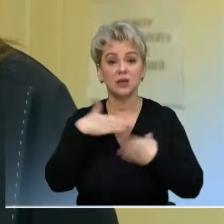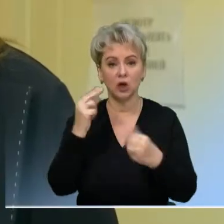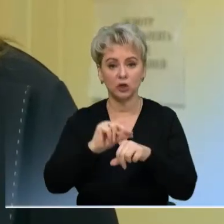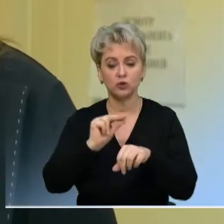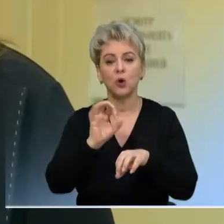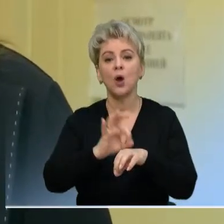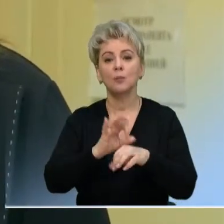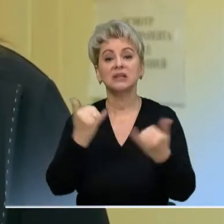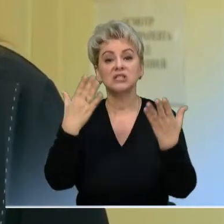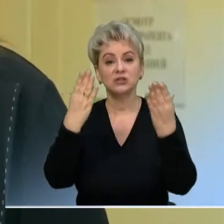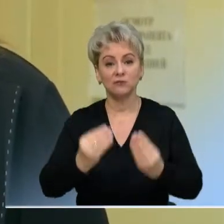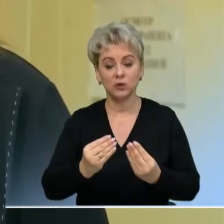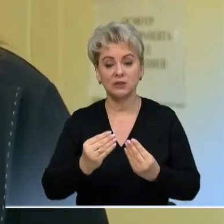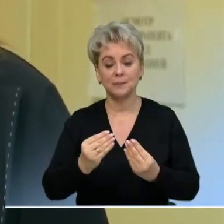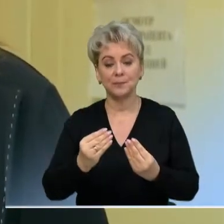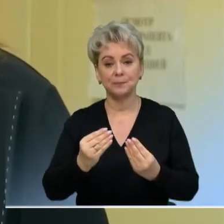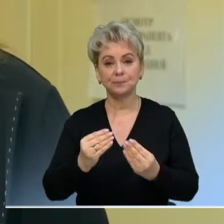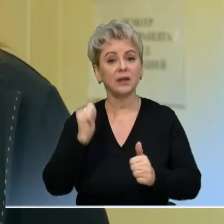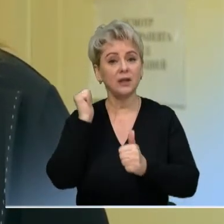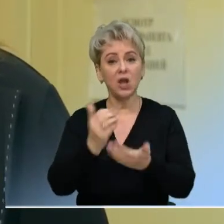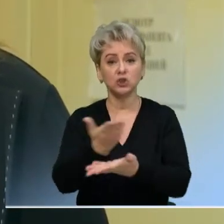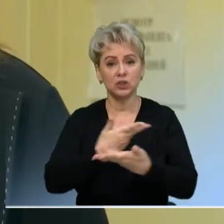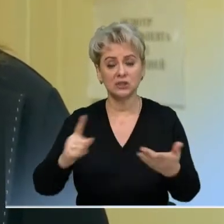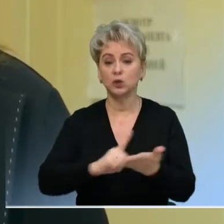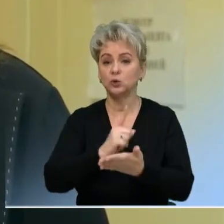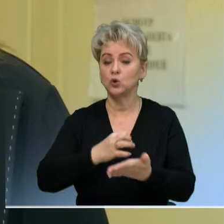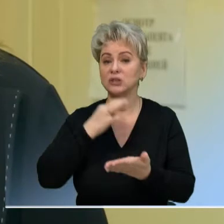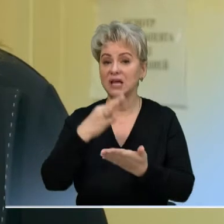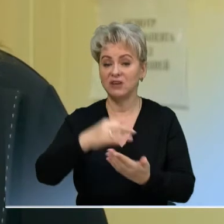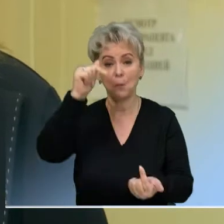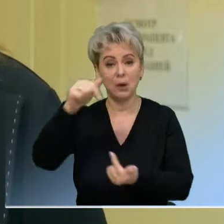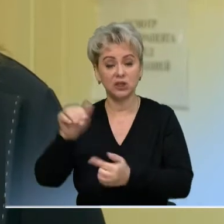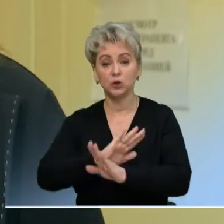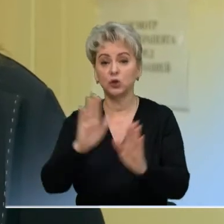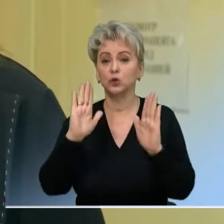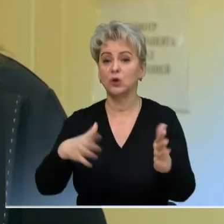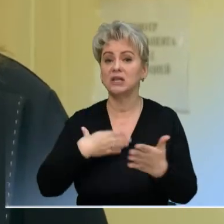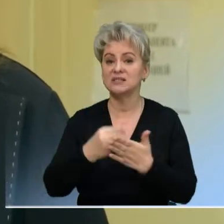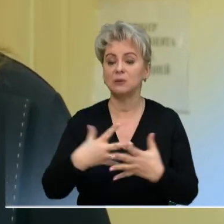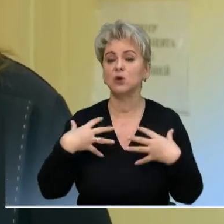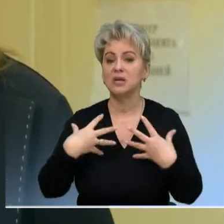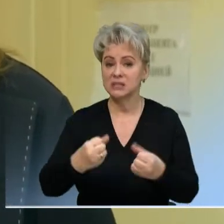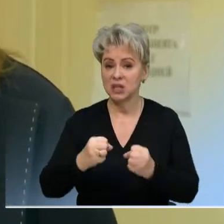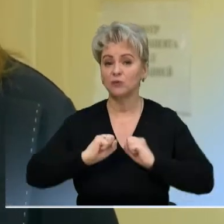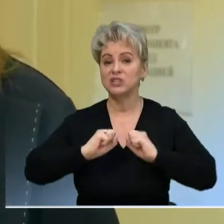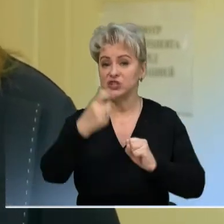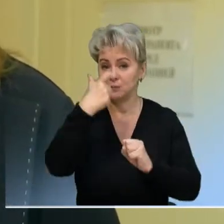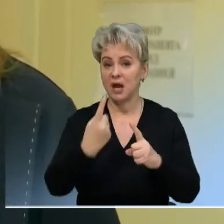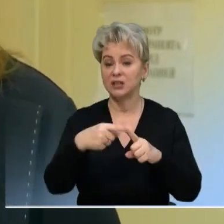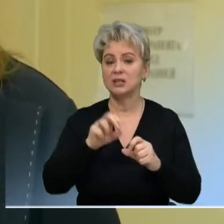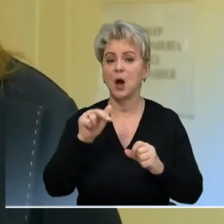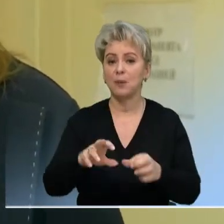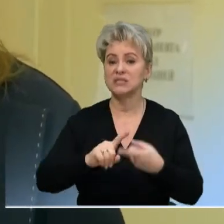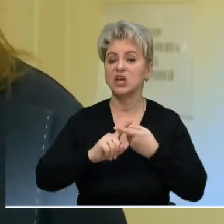На сегодняшний день каждый из нас должен ответственно подойти не только к своему здоровью и защитить себя от этой